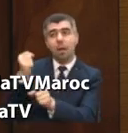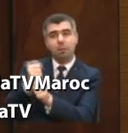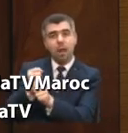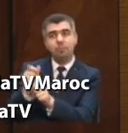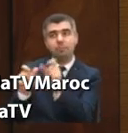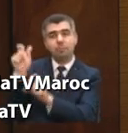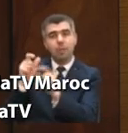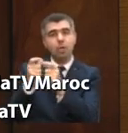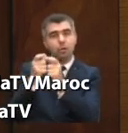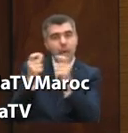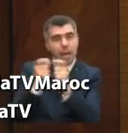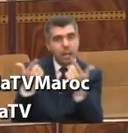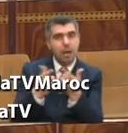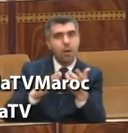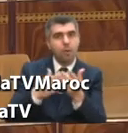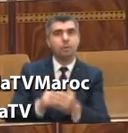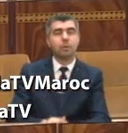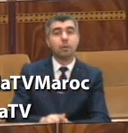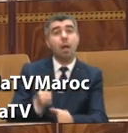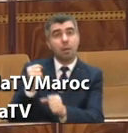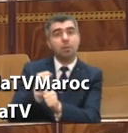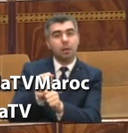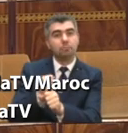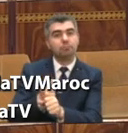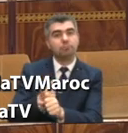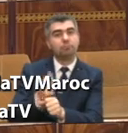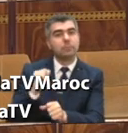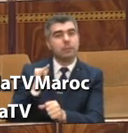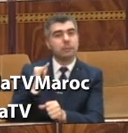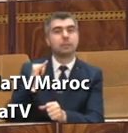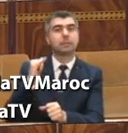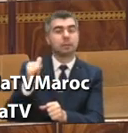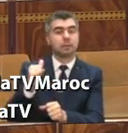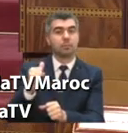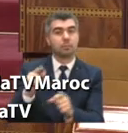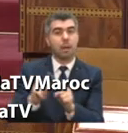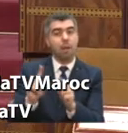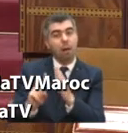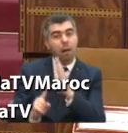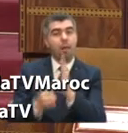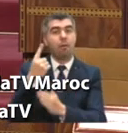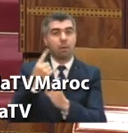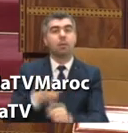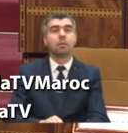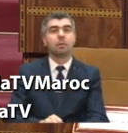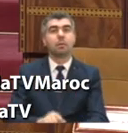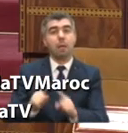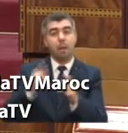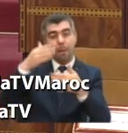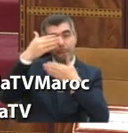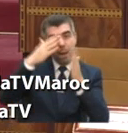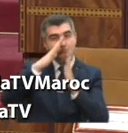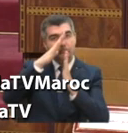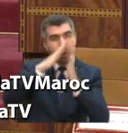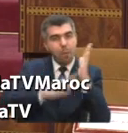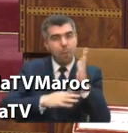والأجراء في القطاع الخاص الذين اشتغلوا بكيفية استثنائية في هذه الظرفية الاستثنائية التي تعيشها بلادنا